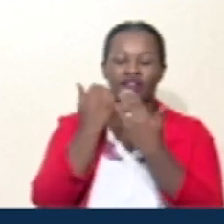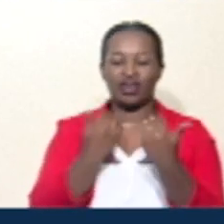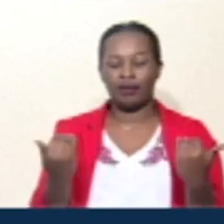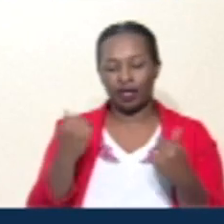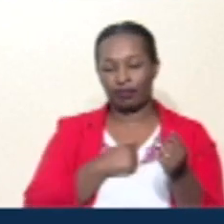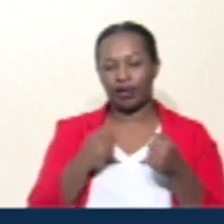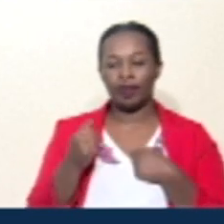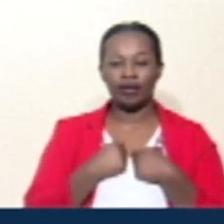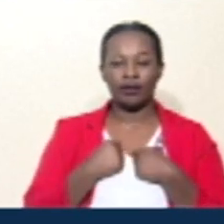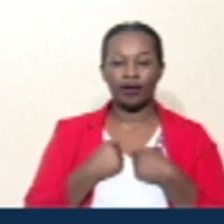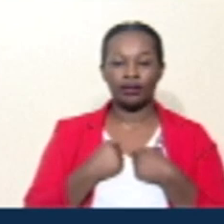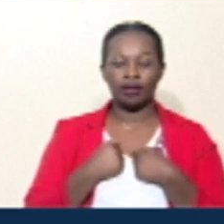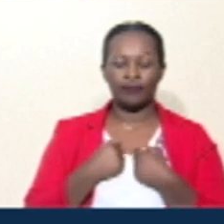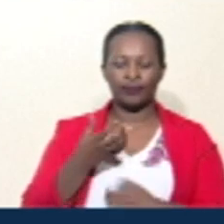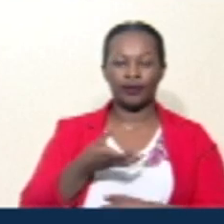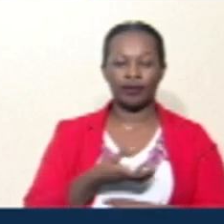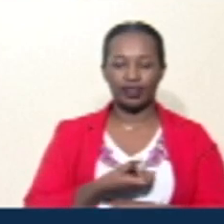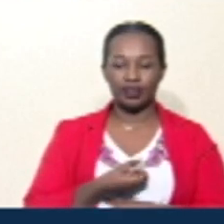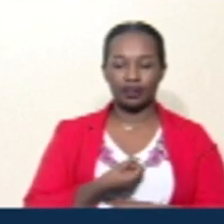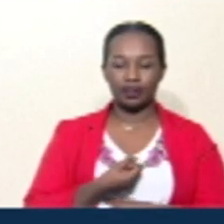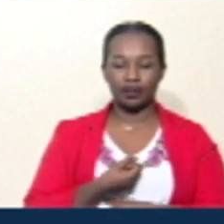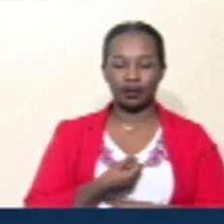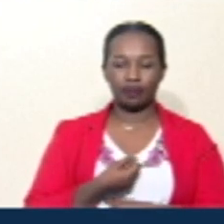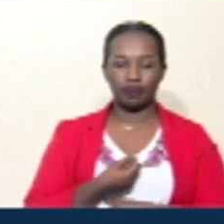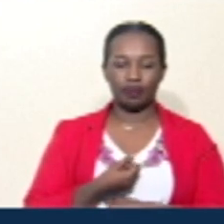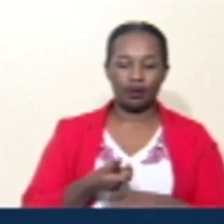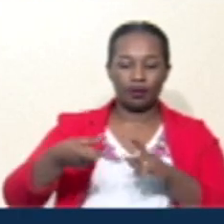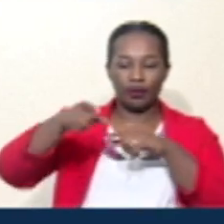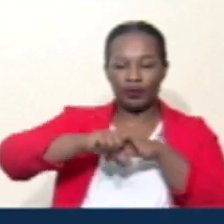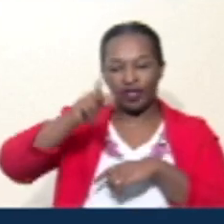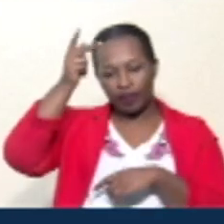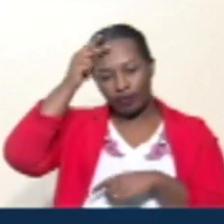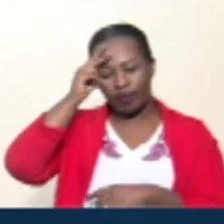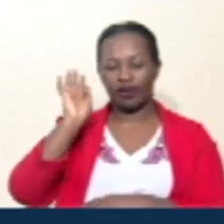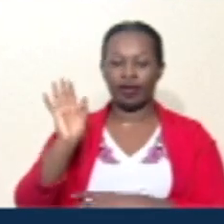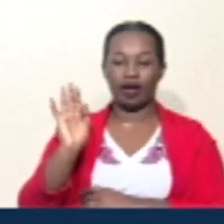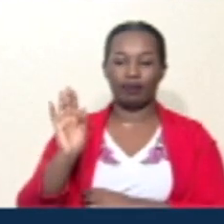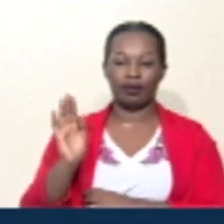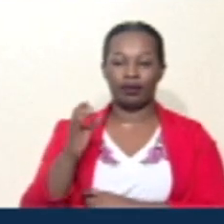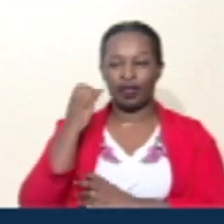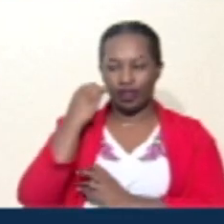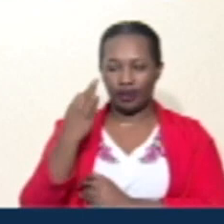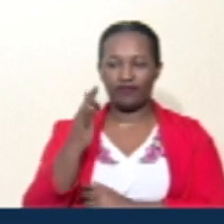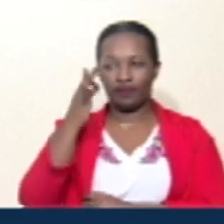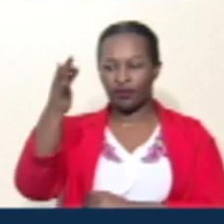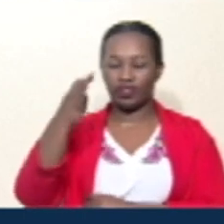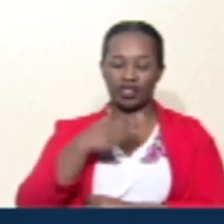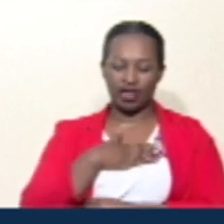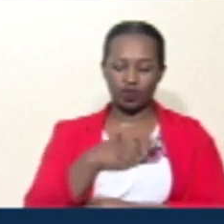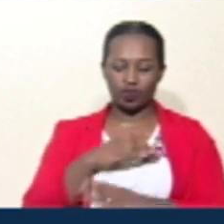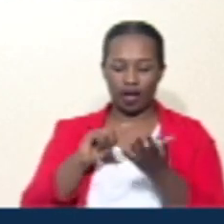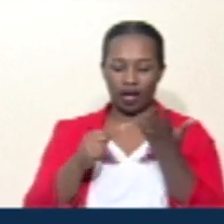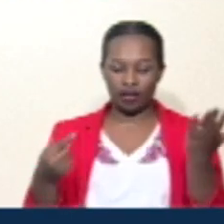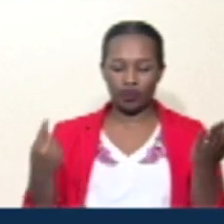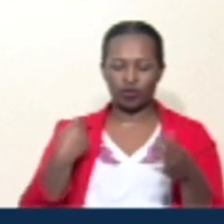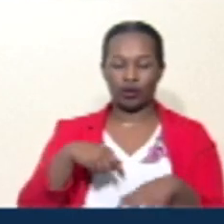b'Abanyarwanda bagira bongera ubumenyi bwabo. Nimba ari future yacu ari digital, tukaba